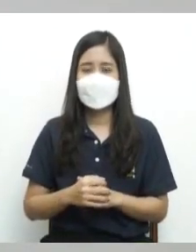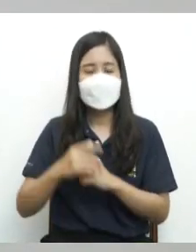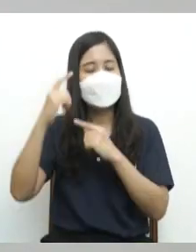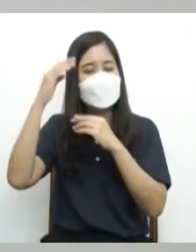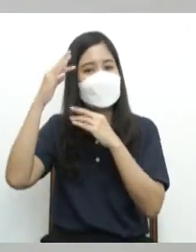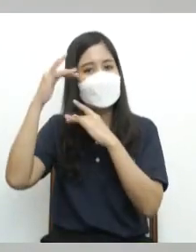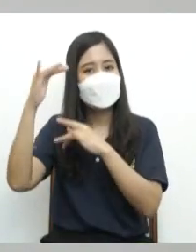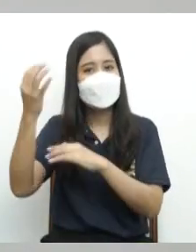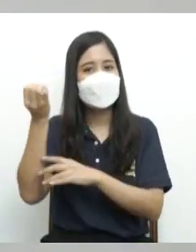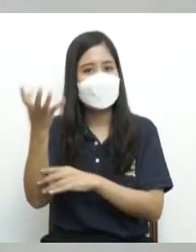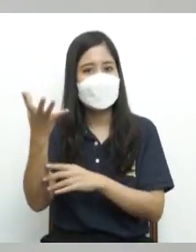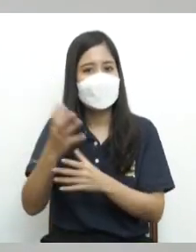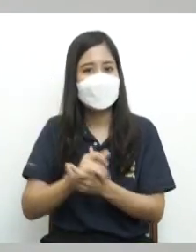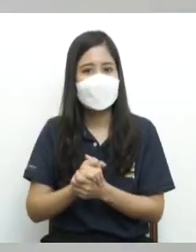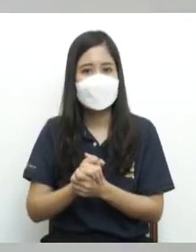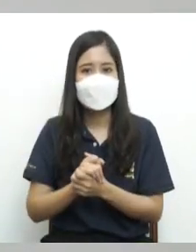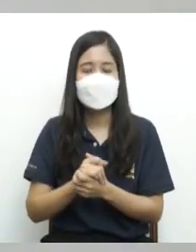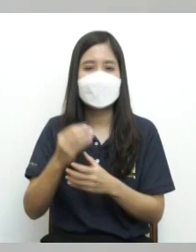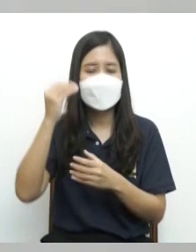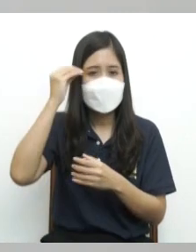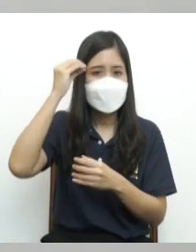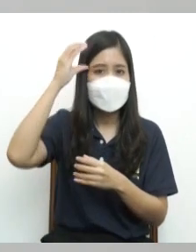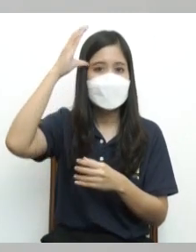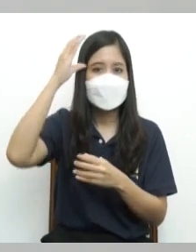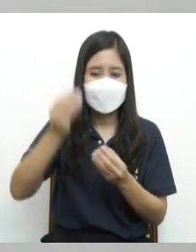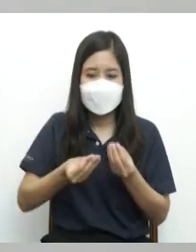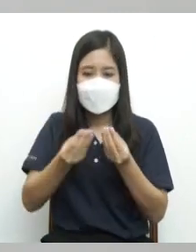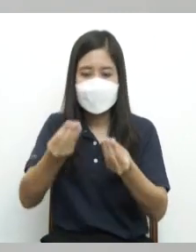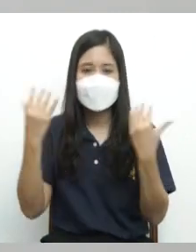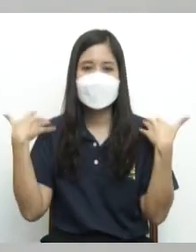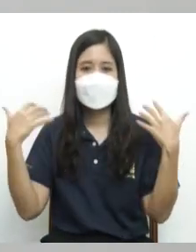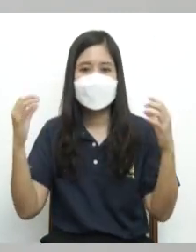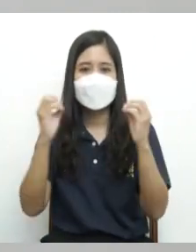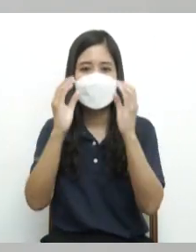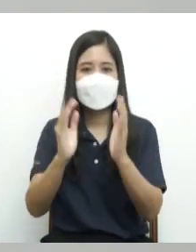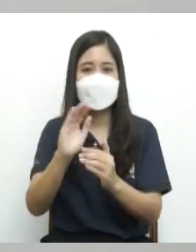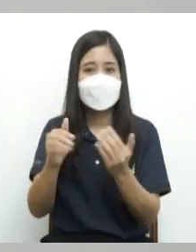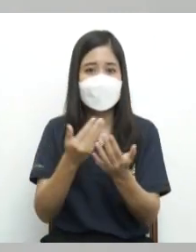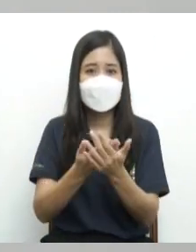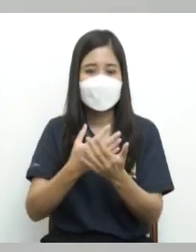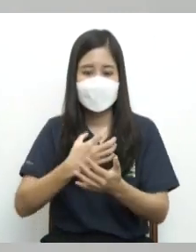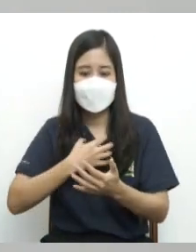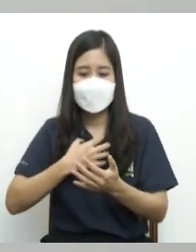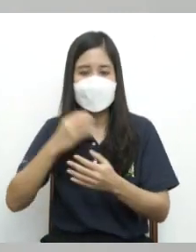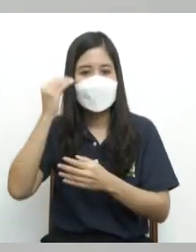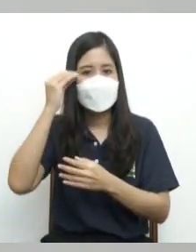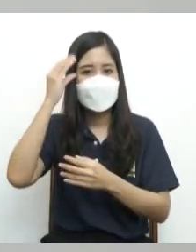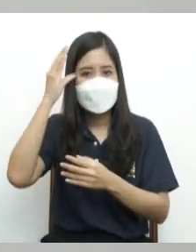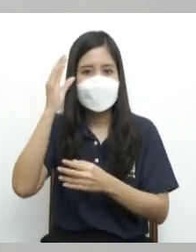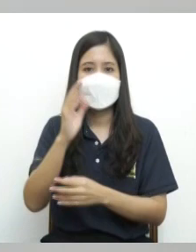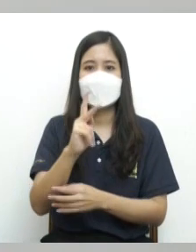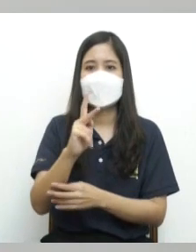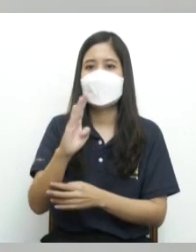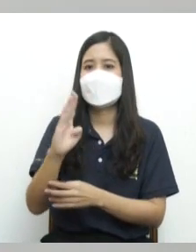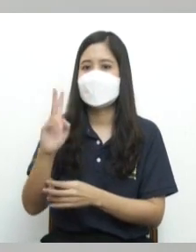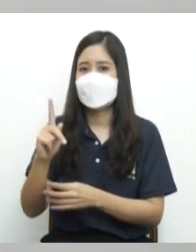ค่ะคือเราจะติดปีกองค์ความรู้ให้กับท่านข้าราชการครูทุกคนนะคะอยากให้ท่านได้ความรู้เกี่ยวกับกบข.และใช้ประโยชน์กบข.